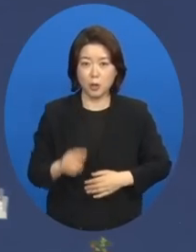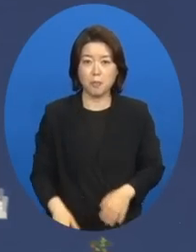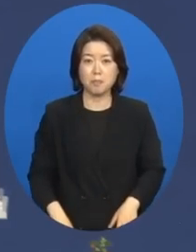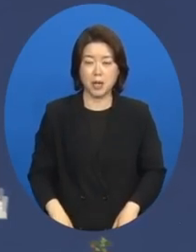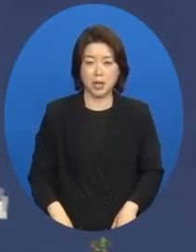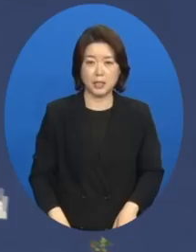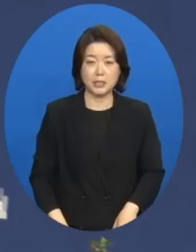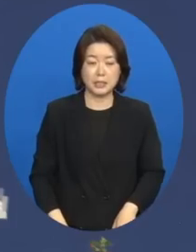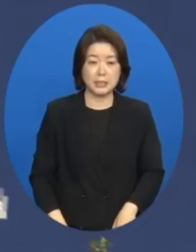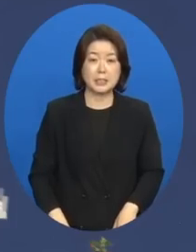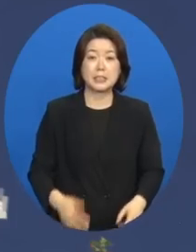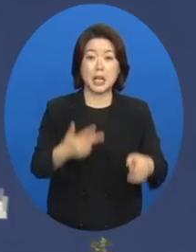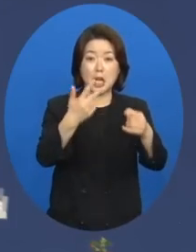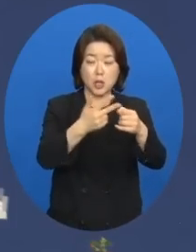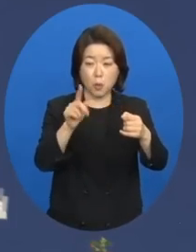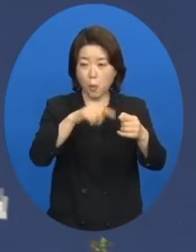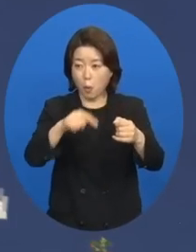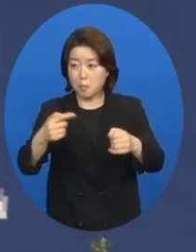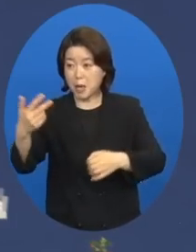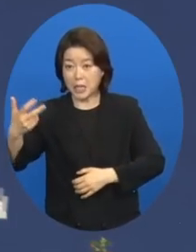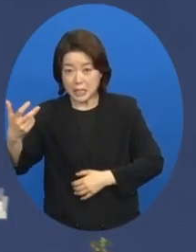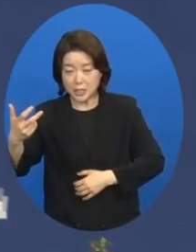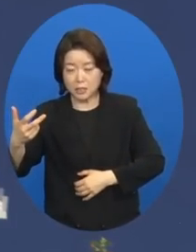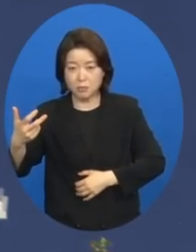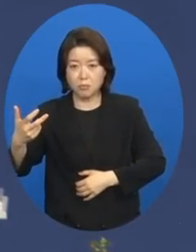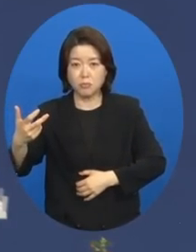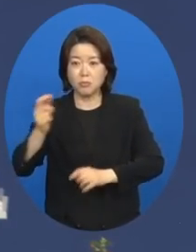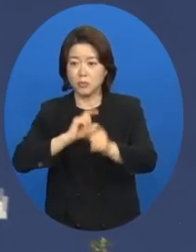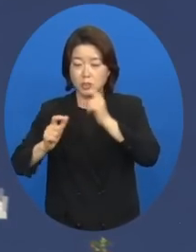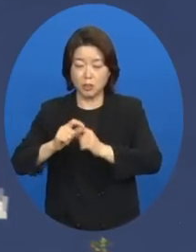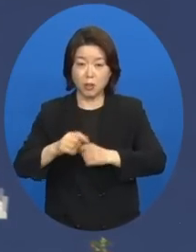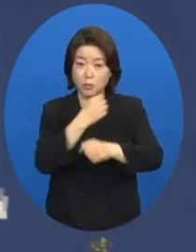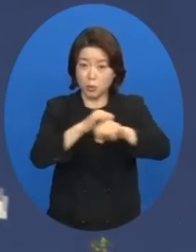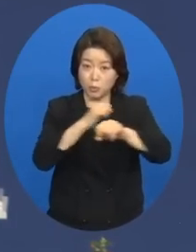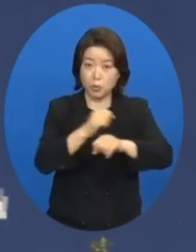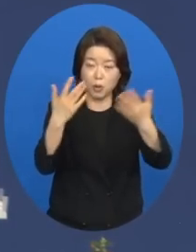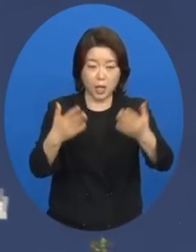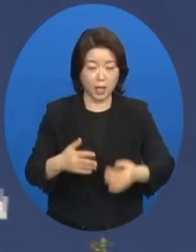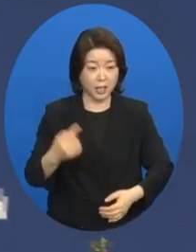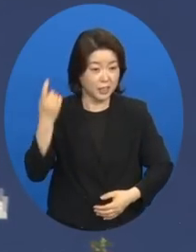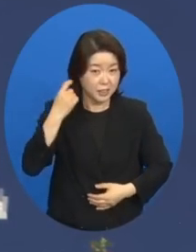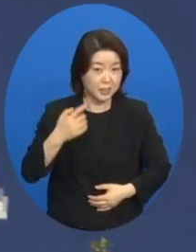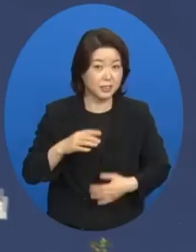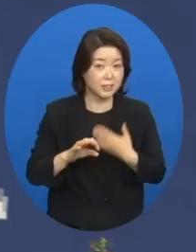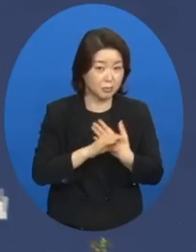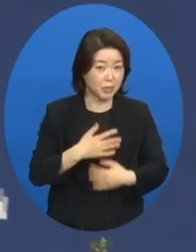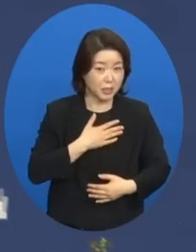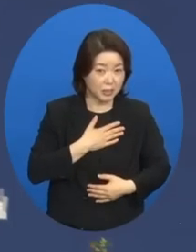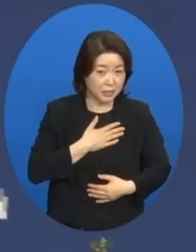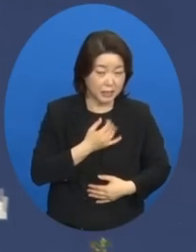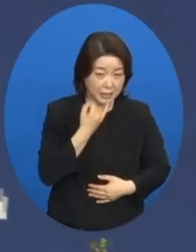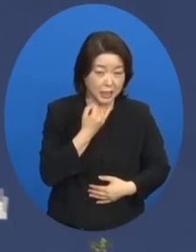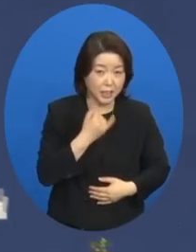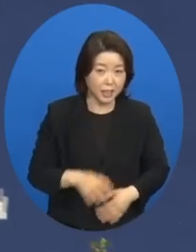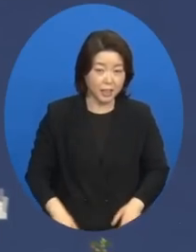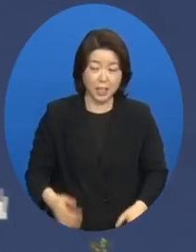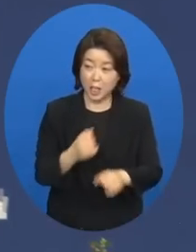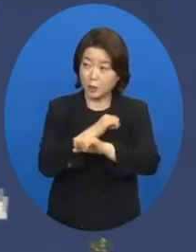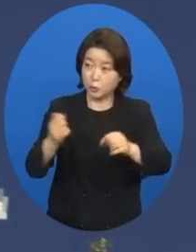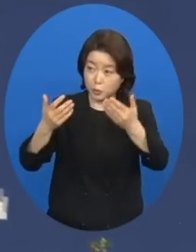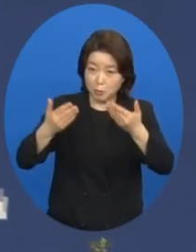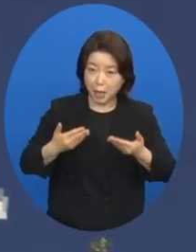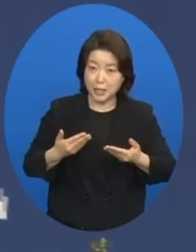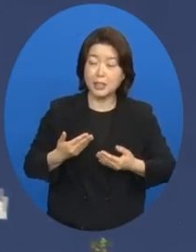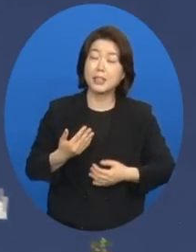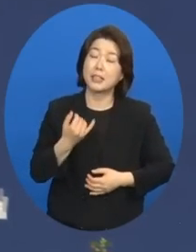70번씩 7번이라도 용서하라고. 그런 말 기분이 좋으세요? 용서 받는 거는 뭐 무한정 용서 받는